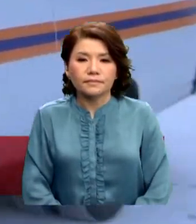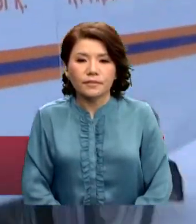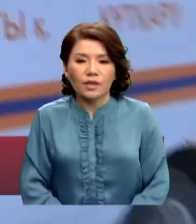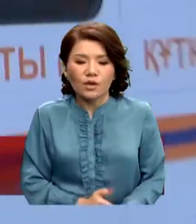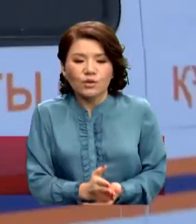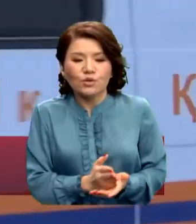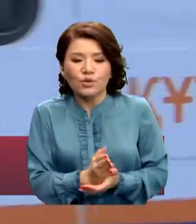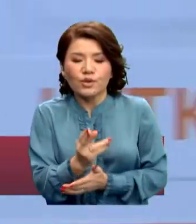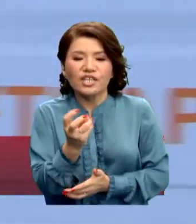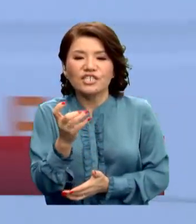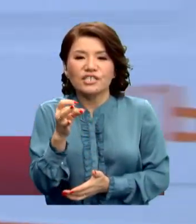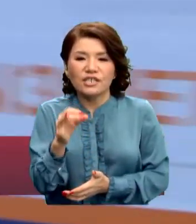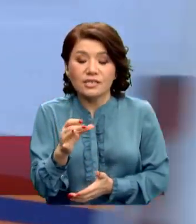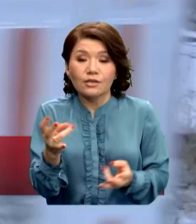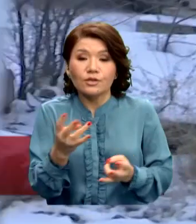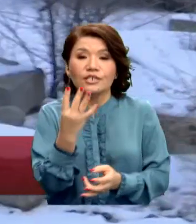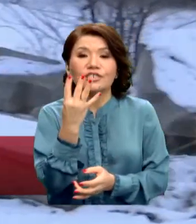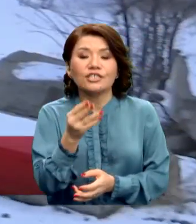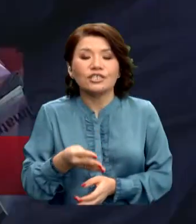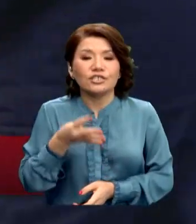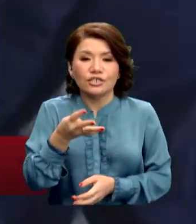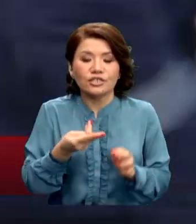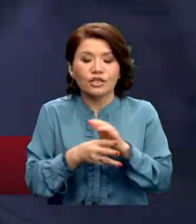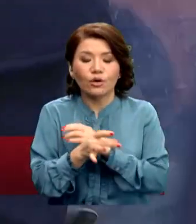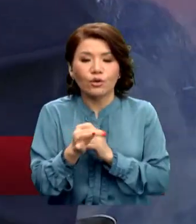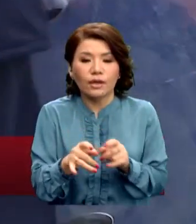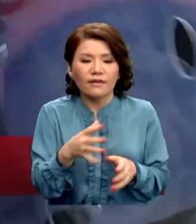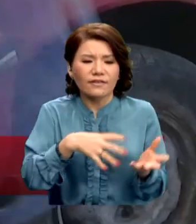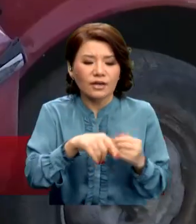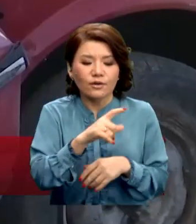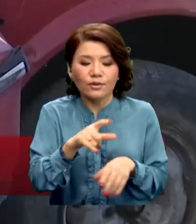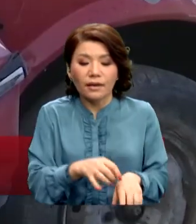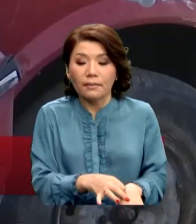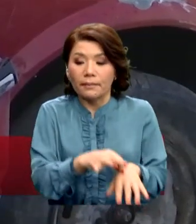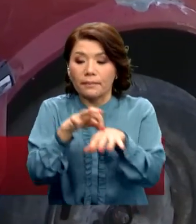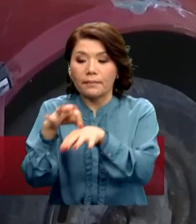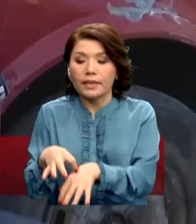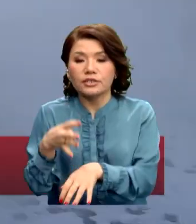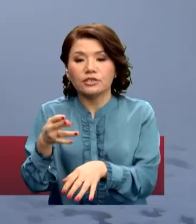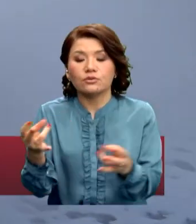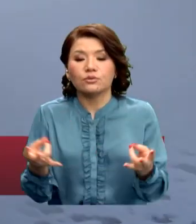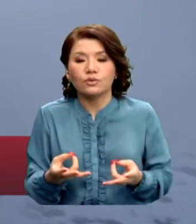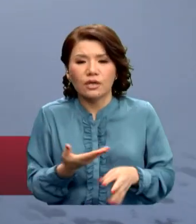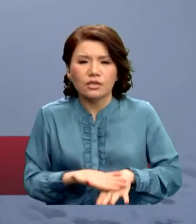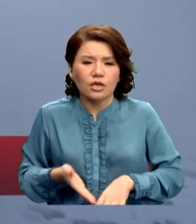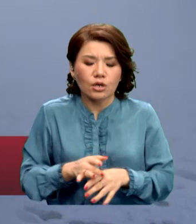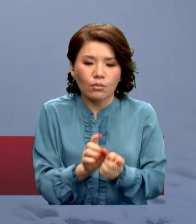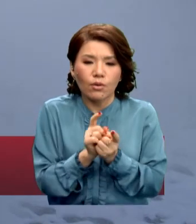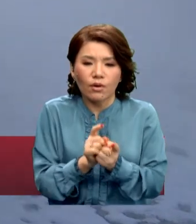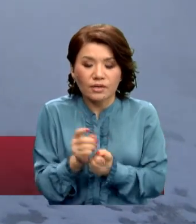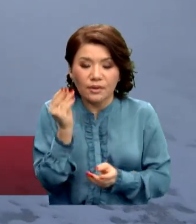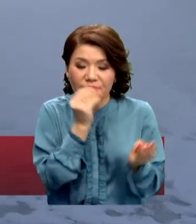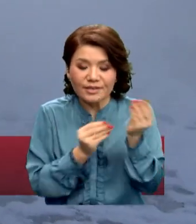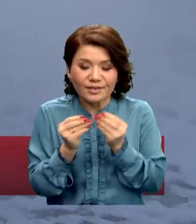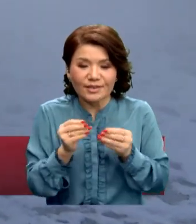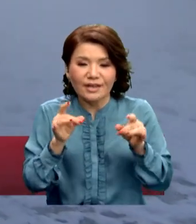Службе ДЧС и спасателям понадобилось 4 часа, чтобы эвакуировать всех посетителей торгового дома. После тяжелой борьбы с искусственно